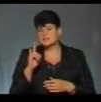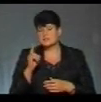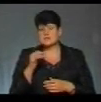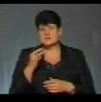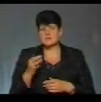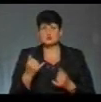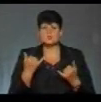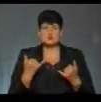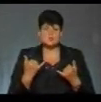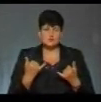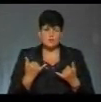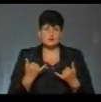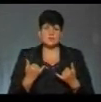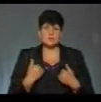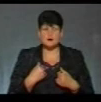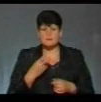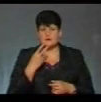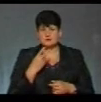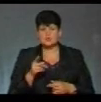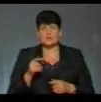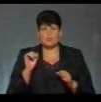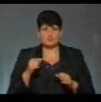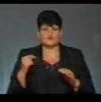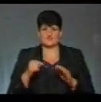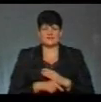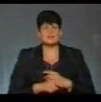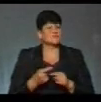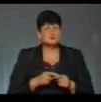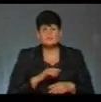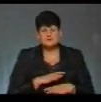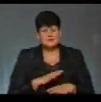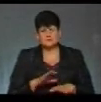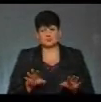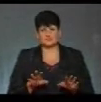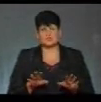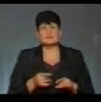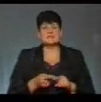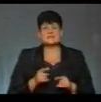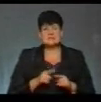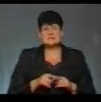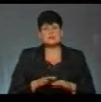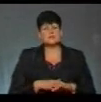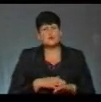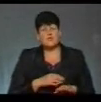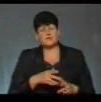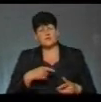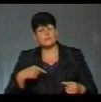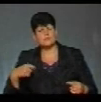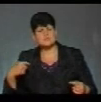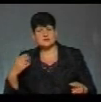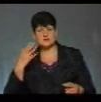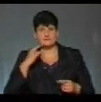ага, сьогодні отак щось я спостерігаю, що вона може втекти з дому. Ну, цього не буде. Тому що це дуже тривалий процес, коли в